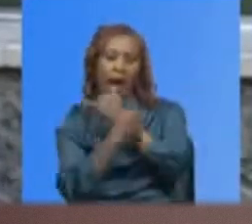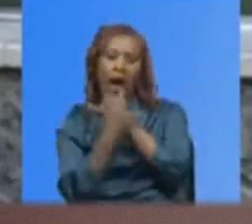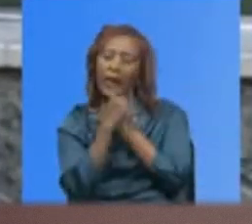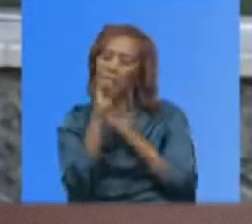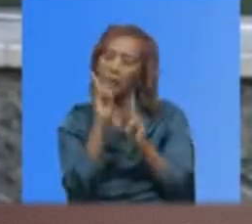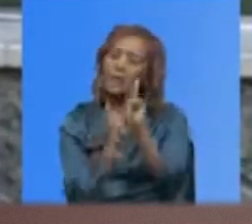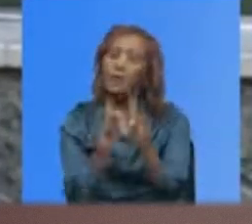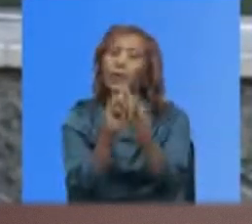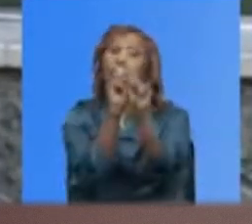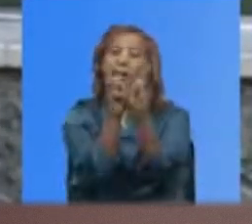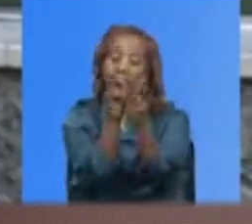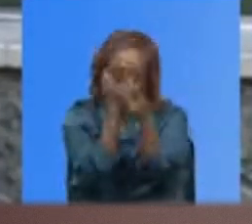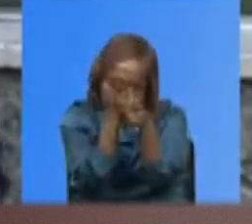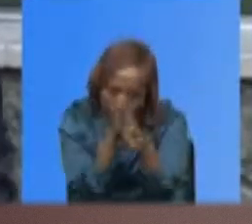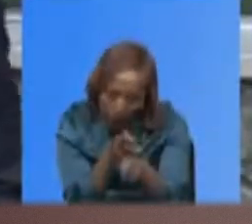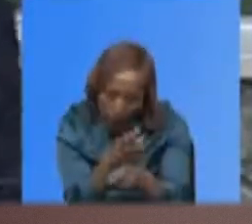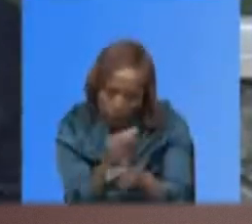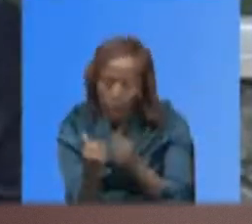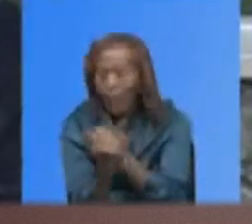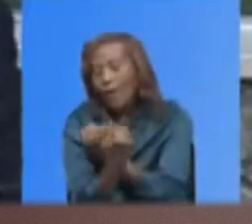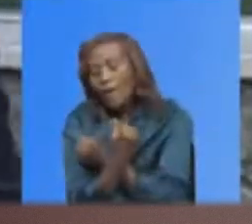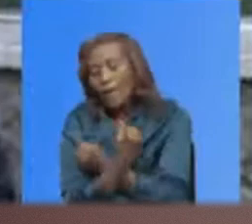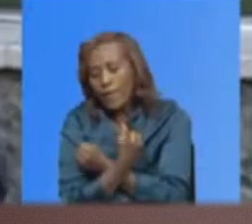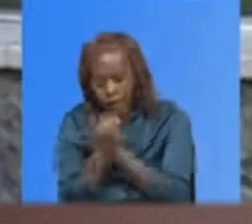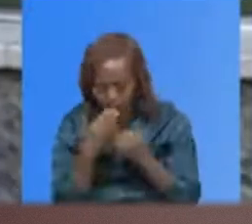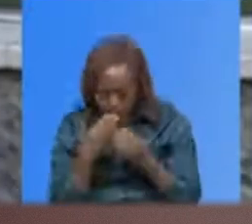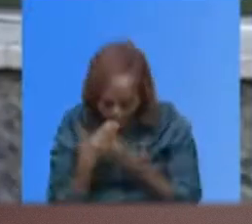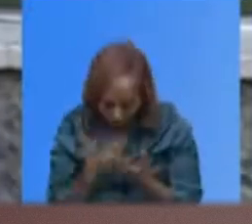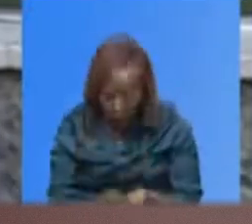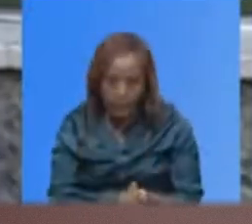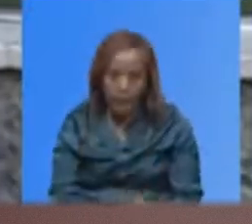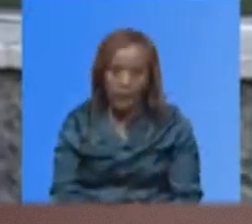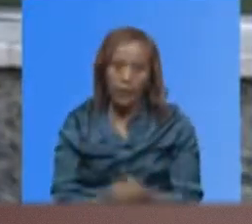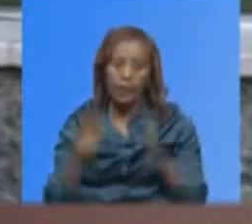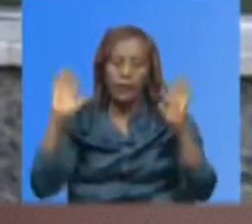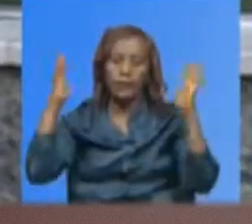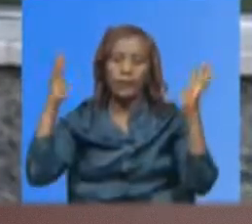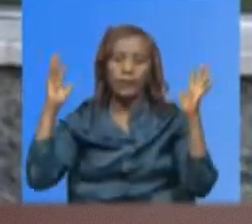ህዝብ በተለየ አክብሮትና ፍቅር አመሰግናለሁ።